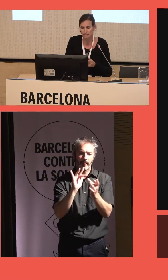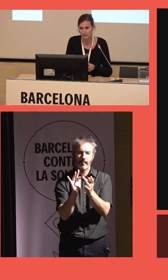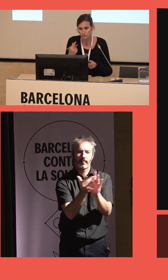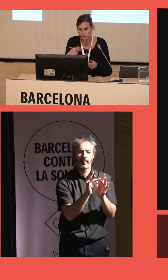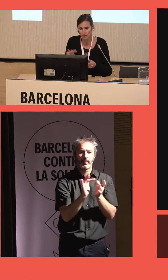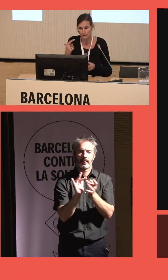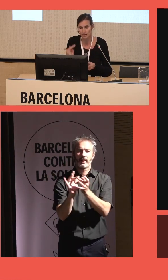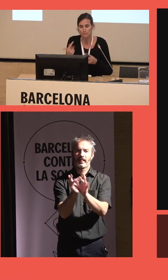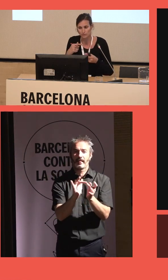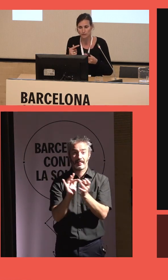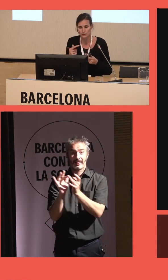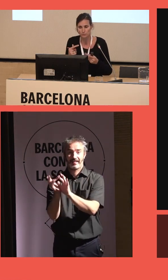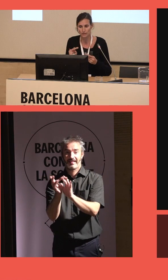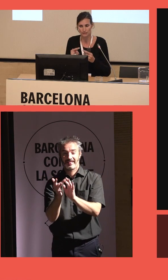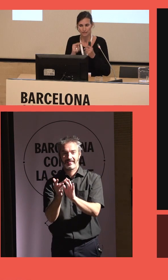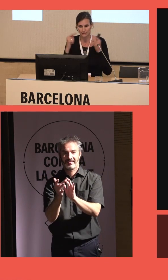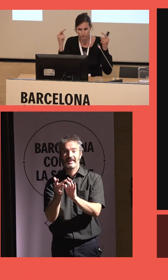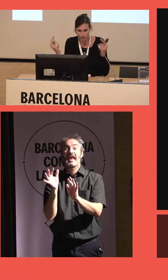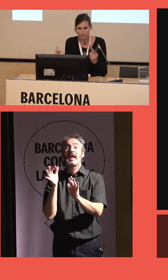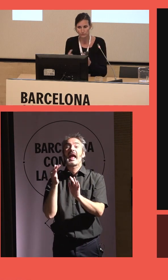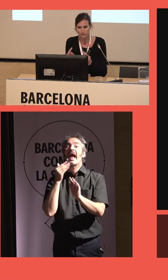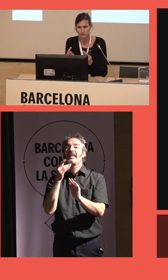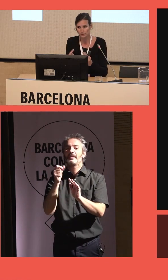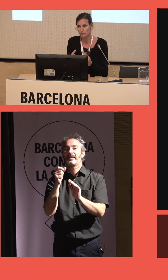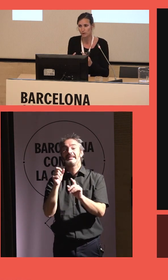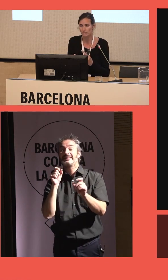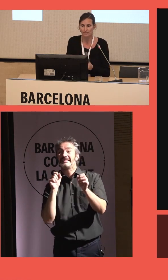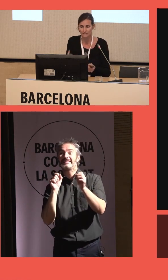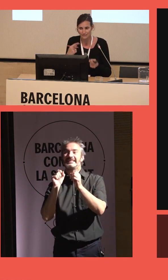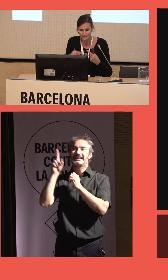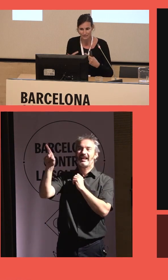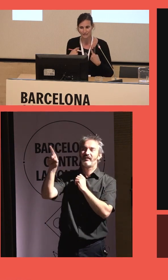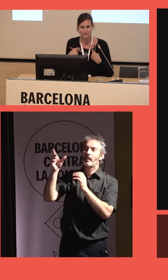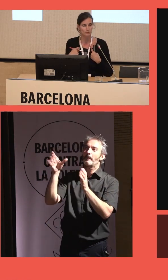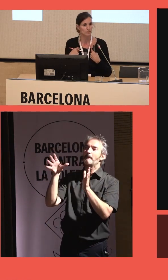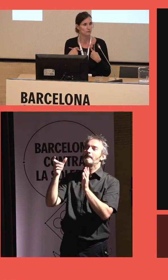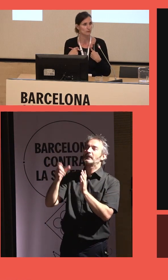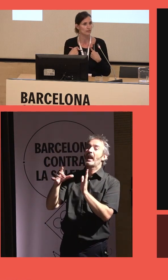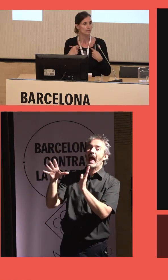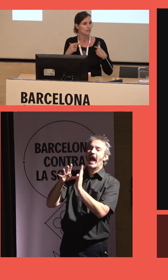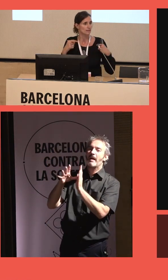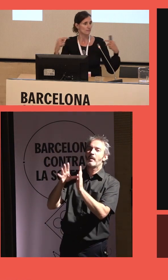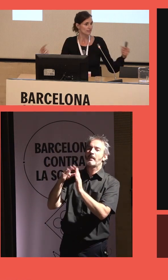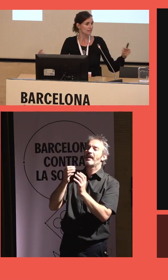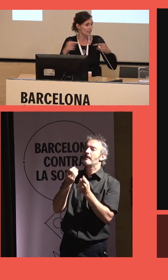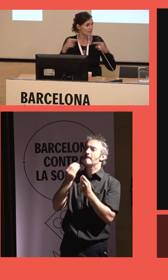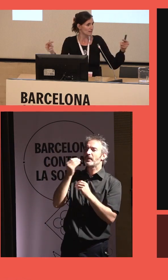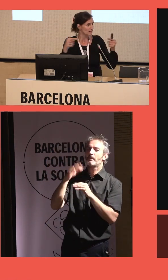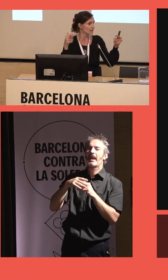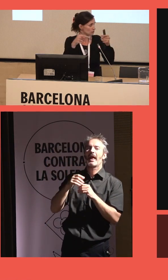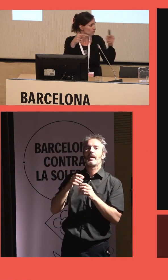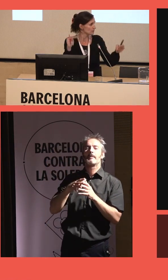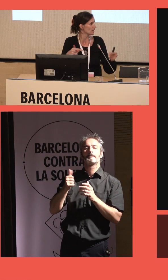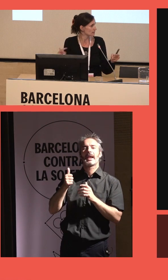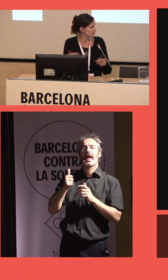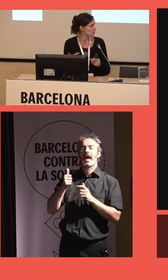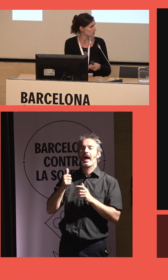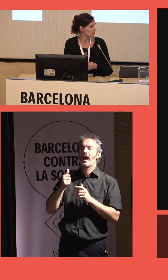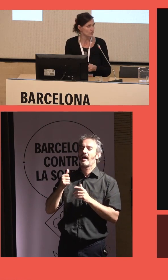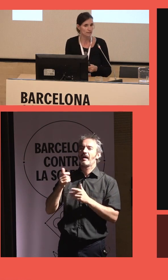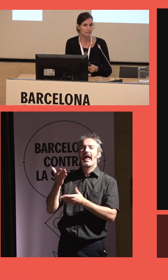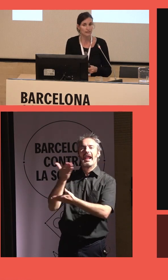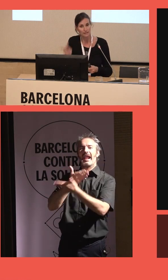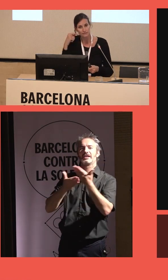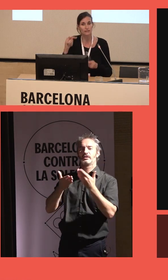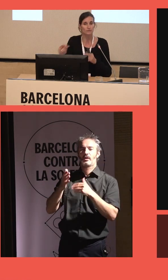i gràcies a les trucades a la persona que truca que truca a persones que estan a prop facilitar que aquesta persona faci créixer les relacions entre la resta